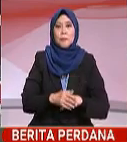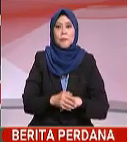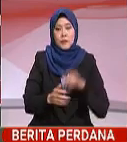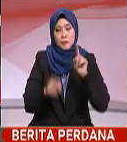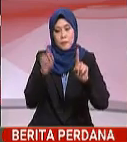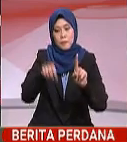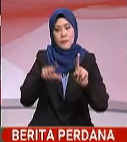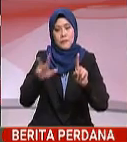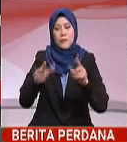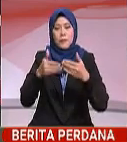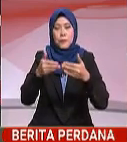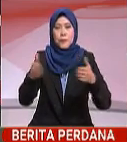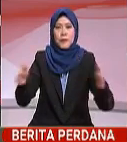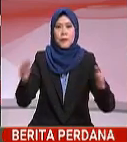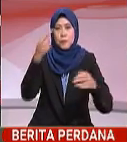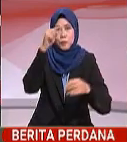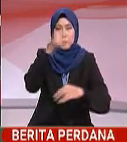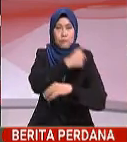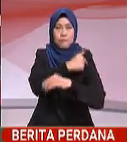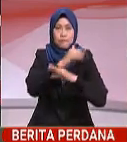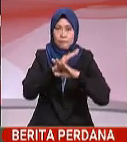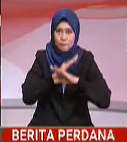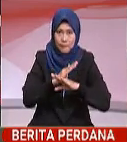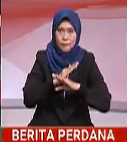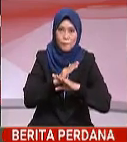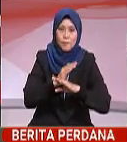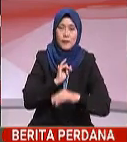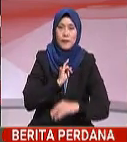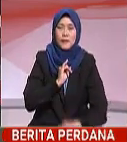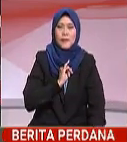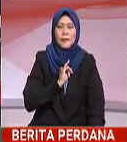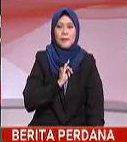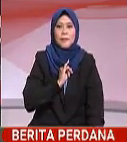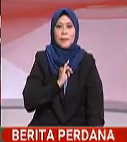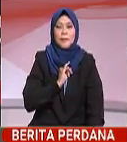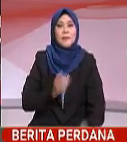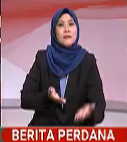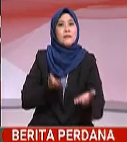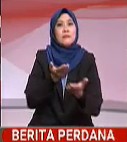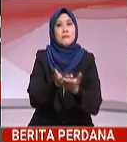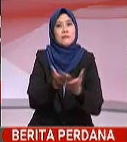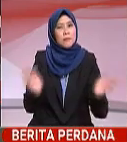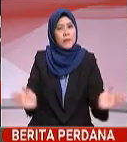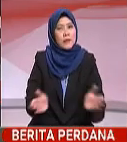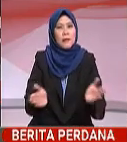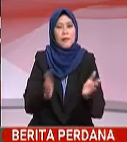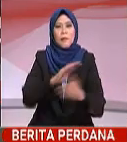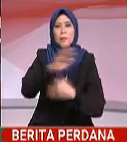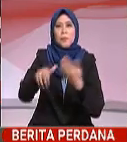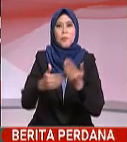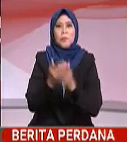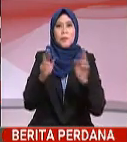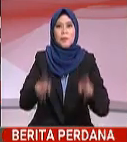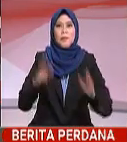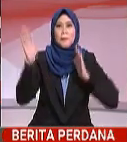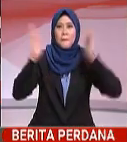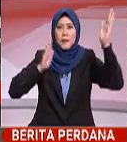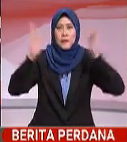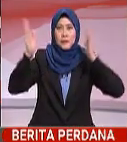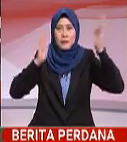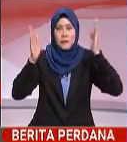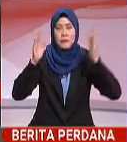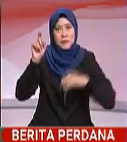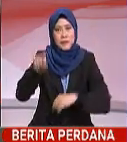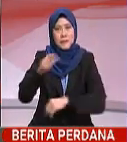ada pembukaan untuk vaksin. So saya menyarankan setiap warga Malaysia untuk